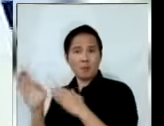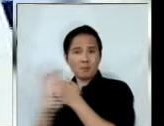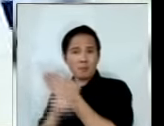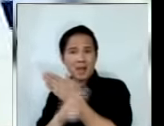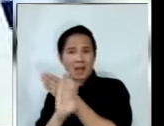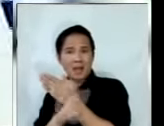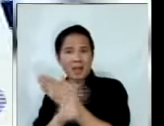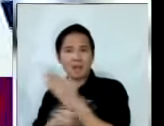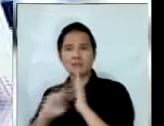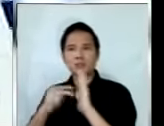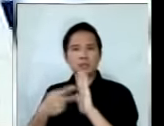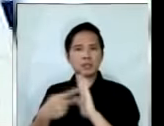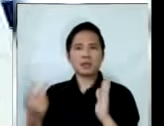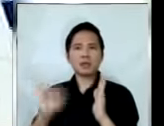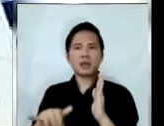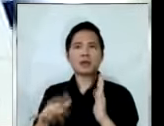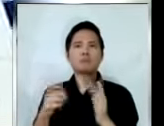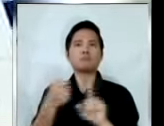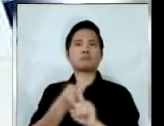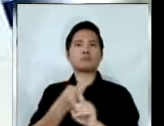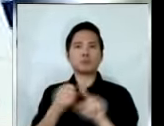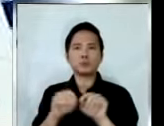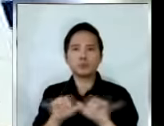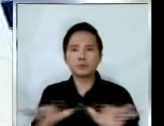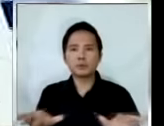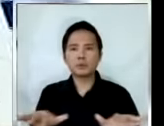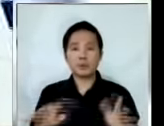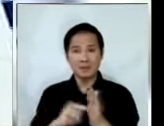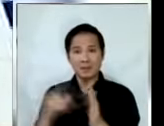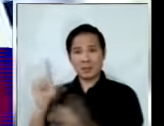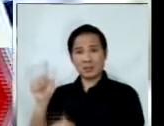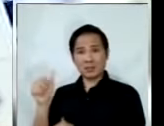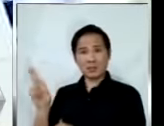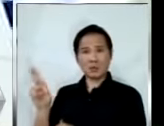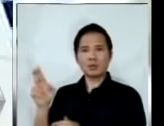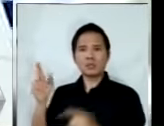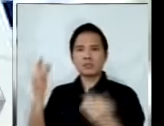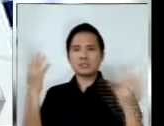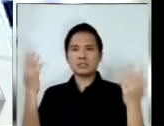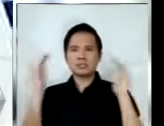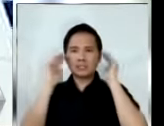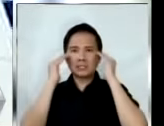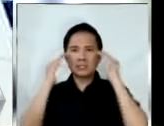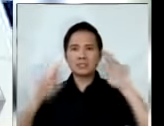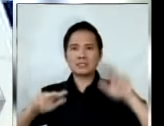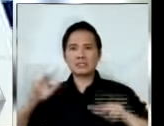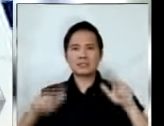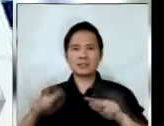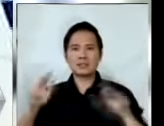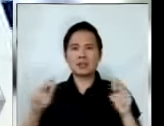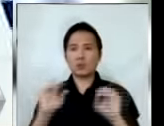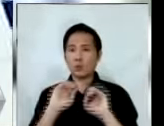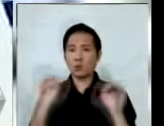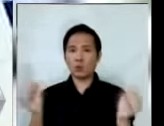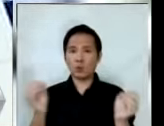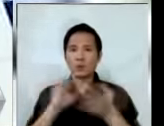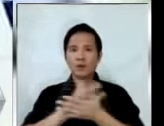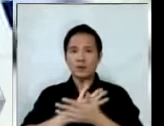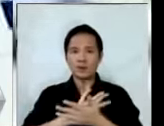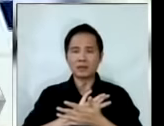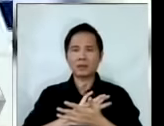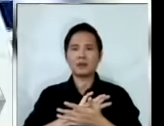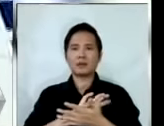ilang mga LGUs natin kasi dati wala silang COVID case. Pero wala naman pong problema. Miski magkaroon kayo ng COVID case, i-quarantine nyo